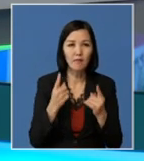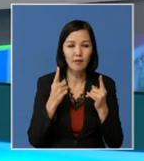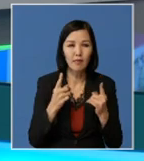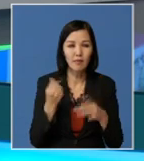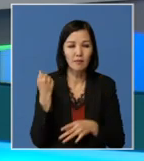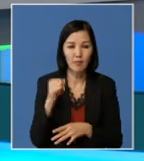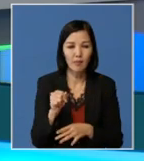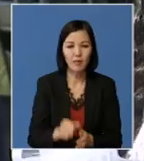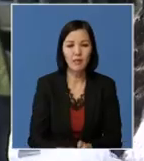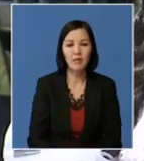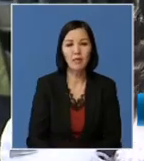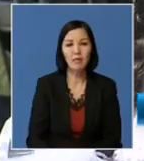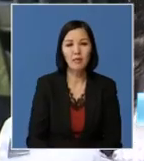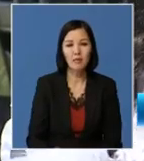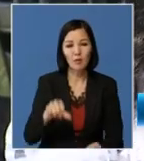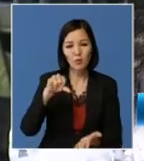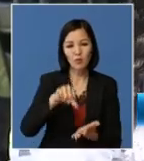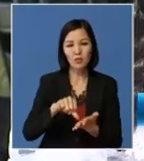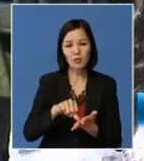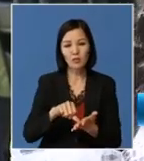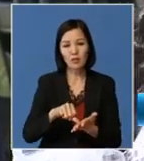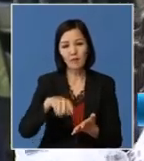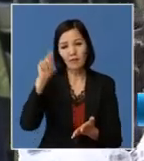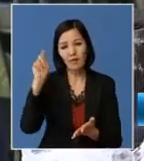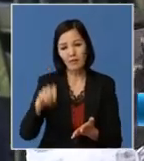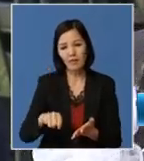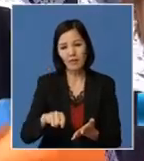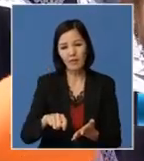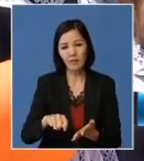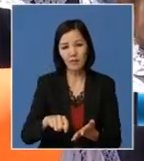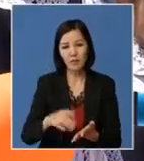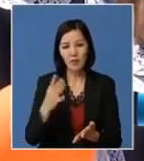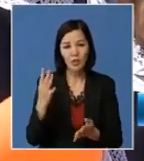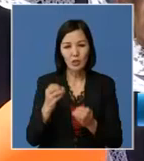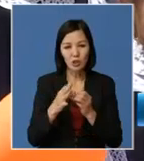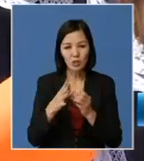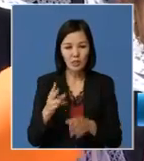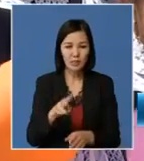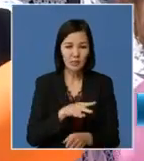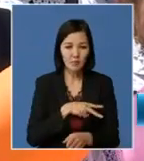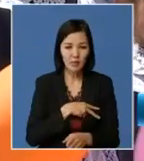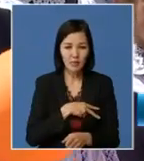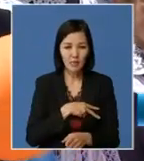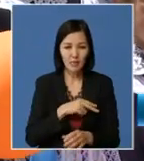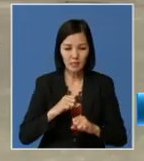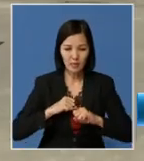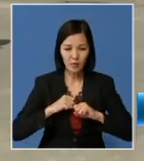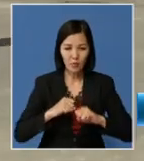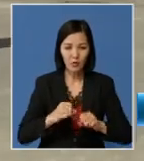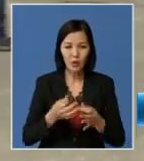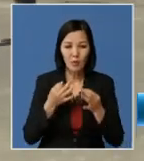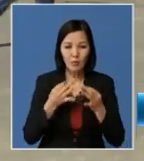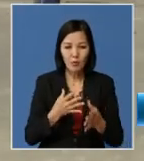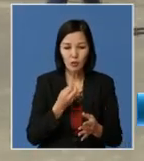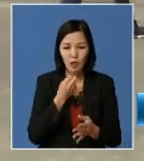победы. Участник Великой Отечественной войны, обладатель 14 медалей за доблесть и отвагу и просто